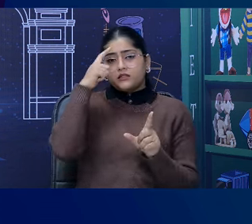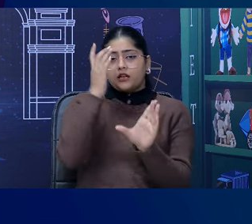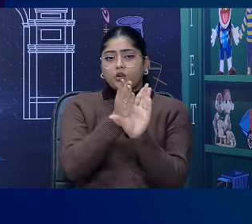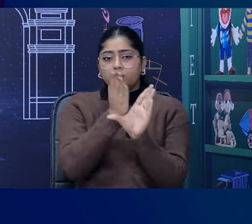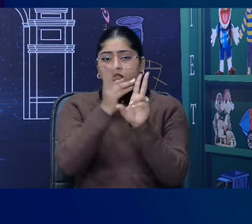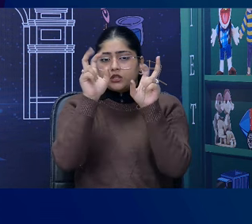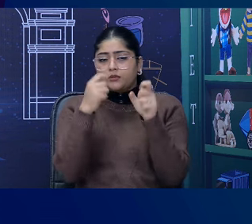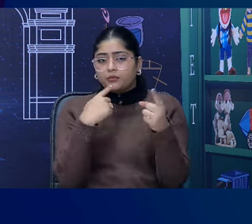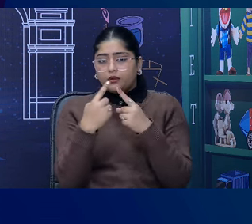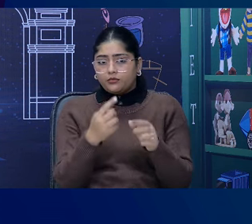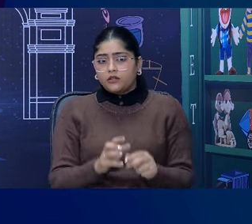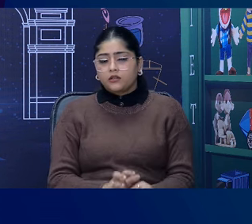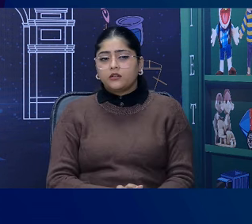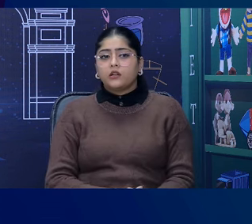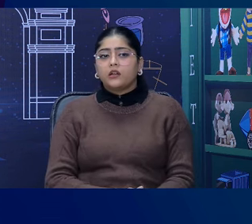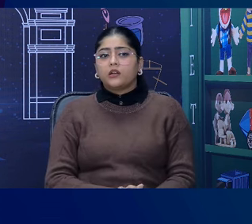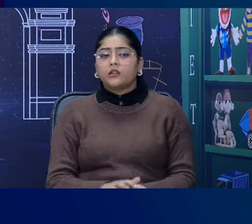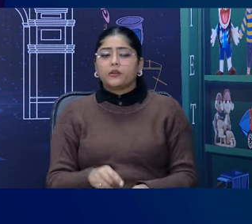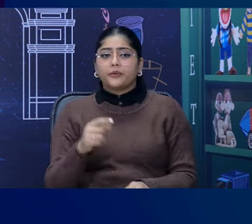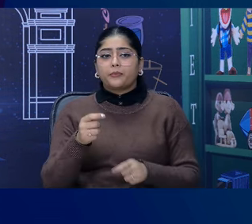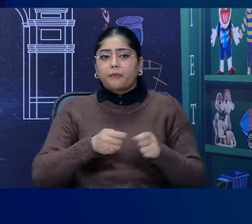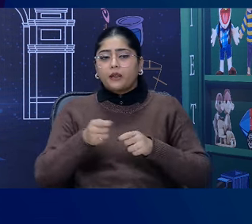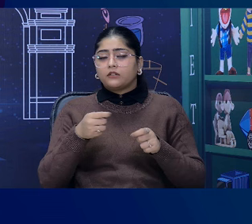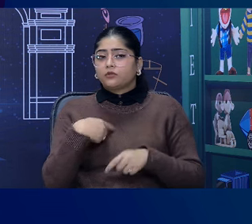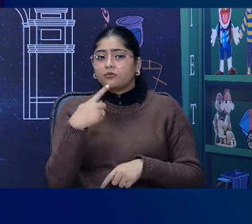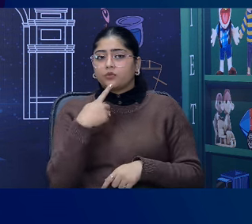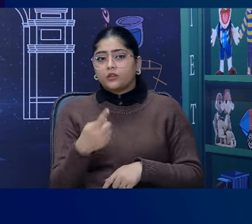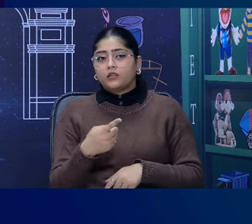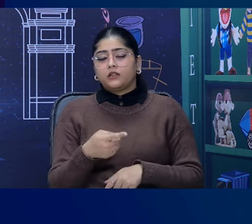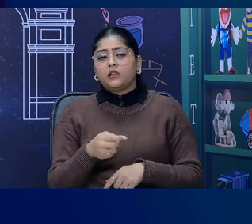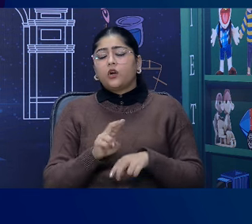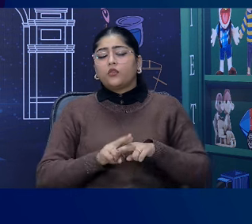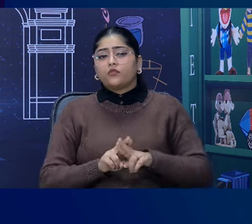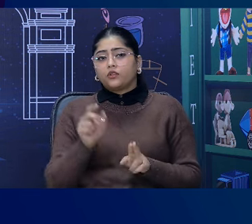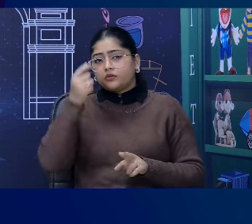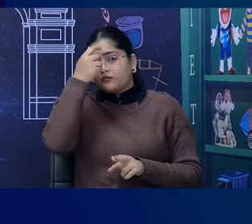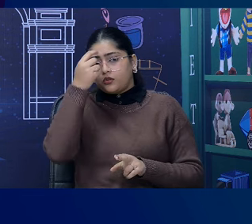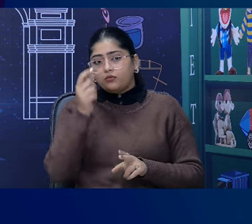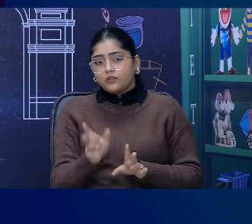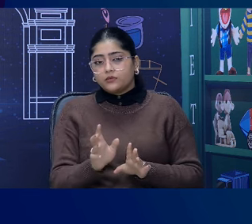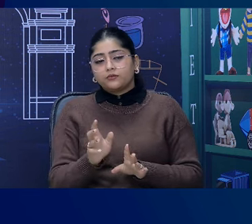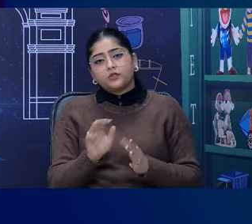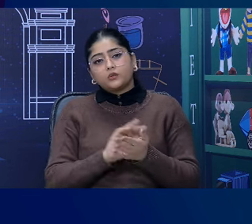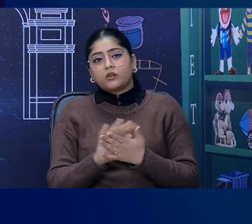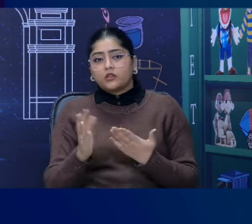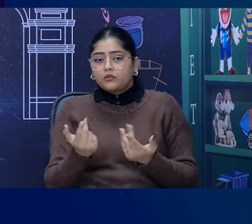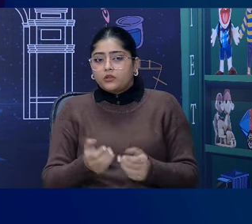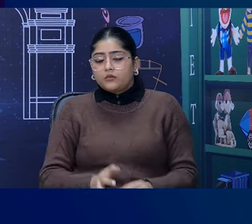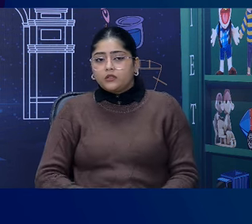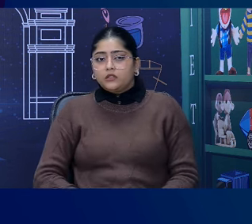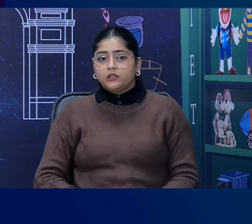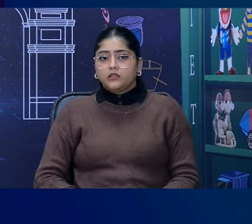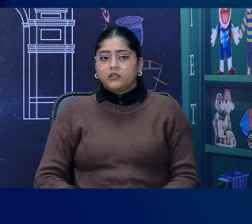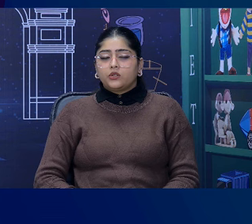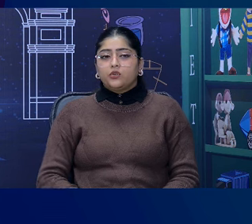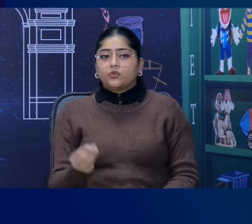हम देखते हैं बहुत सी चीजें जब हम मैनेजमेंट की बात करते हैं ना तो आधी से ज्यादा प्रॉब्लम हमारी वहीं खत्म हो जाती है अब इसमें मैं आपको